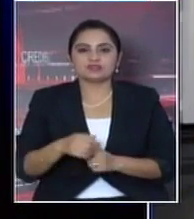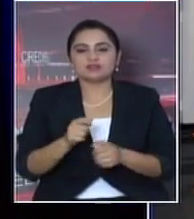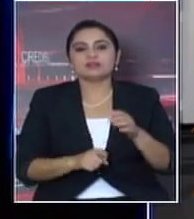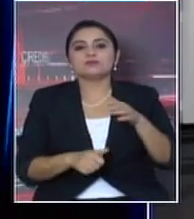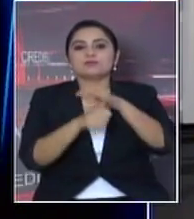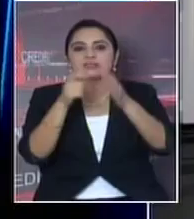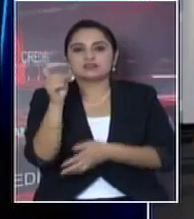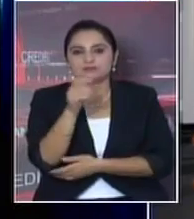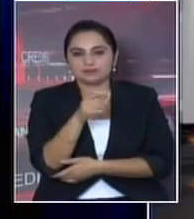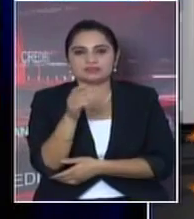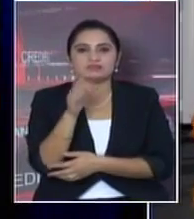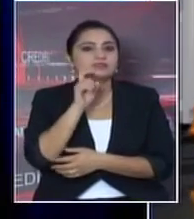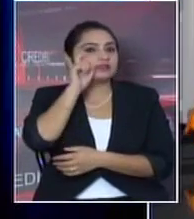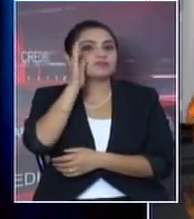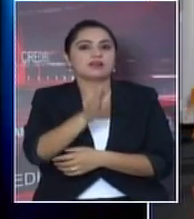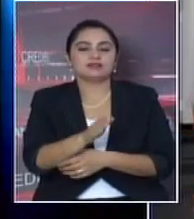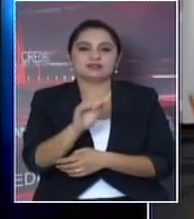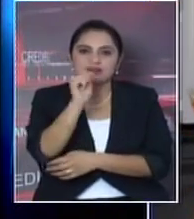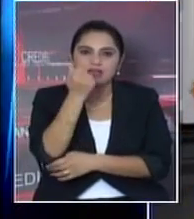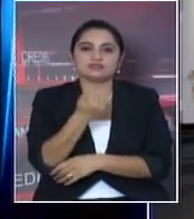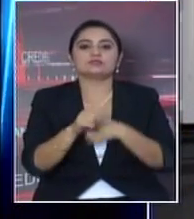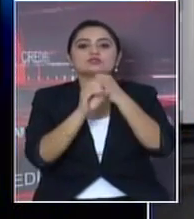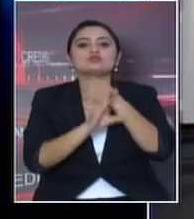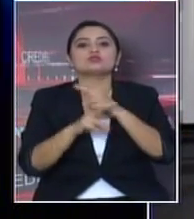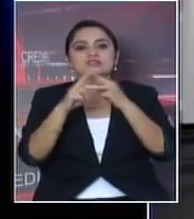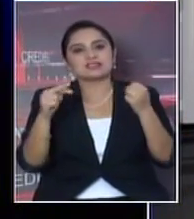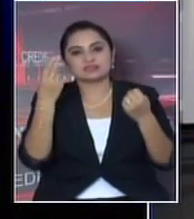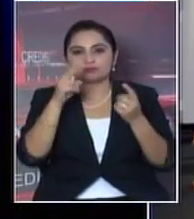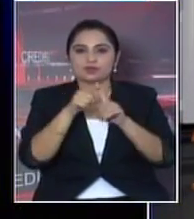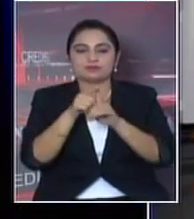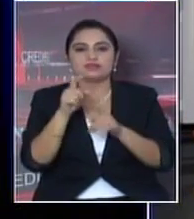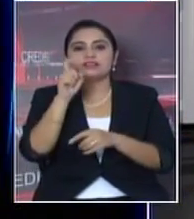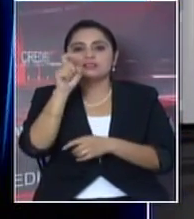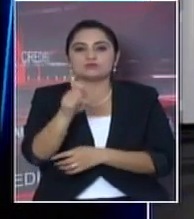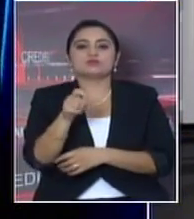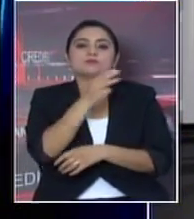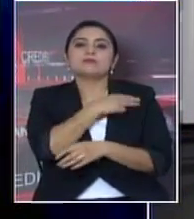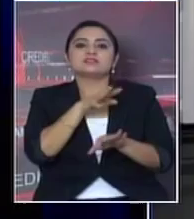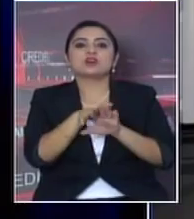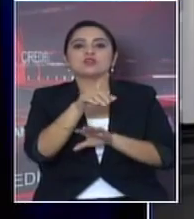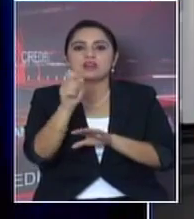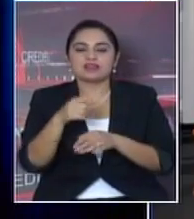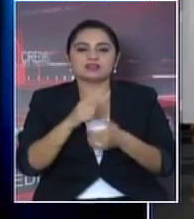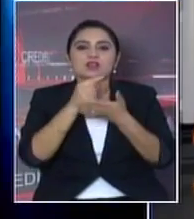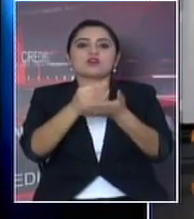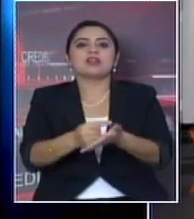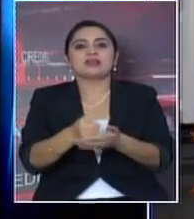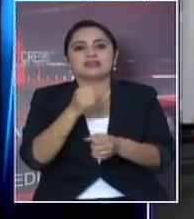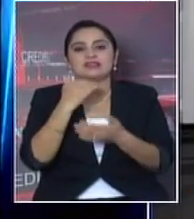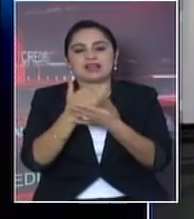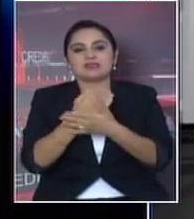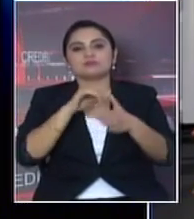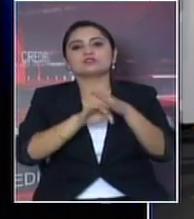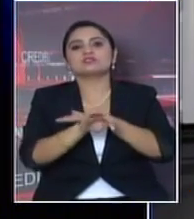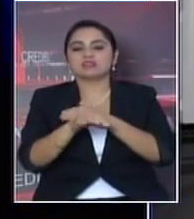प्रधानमन्त्री देउवाले राज्यको सीमित स्रोत र साधन हुँदाहुँदै पनि ज्येष्ठ नागरिकका लागि कतिपय कल्याणकारी कार्यक्रम